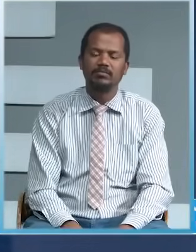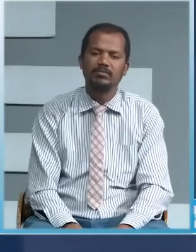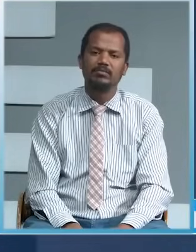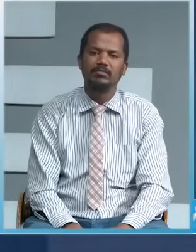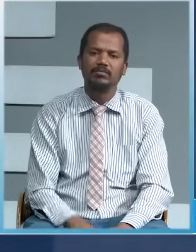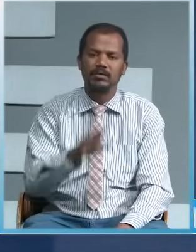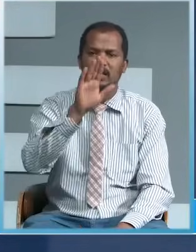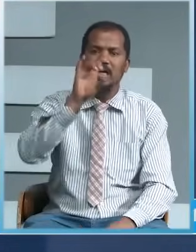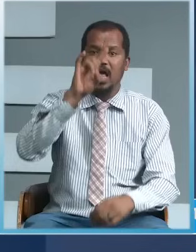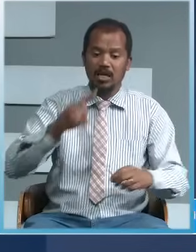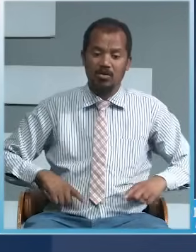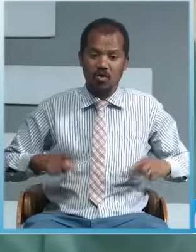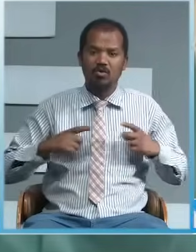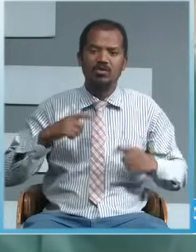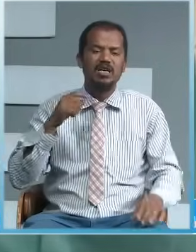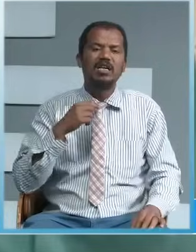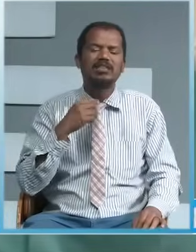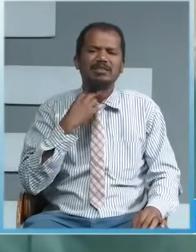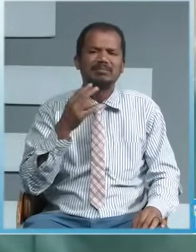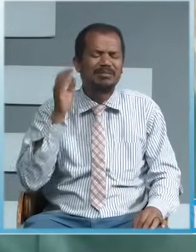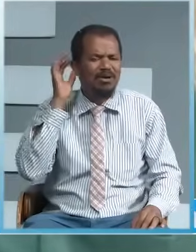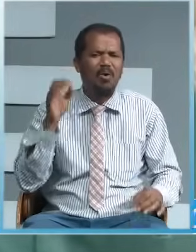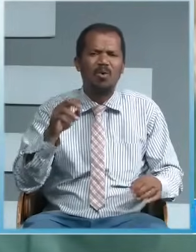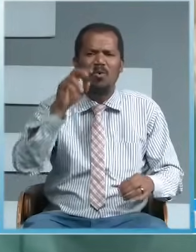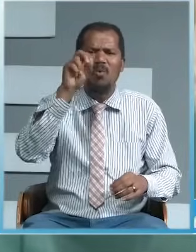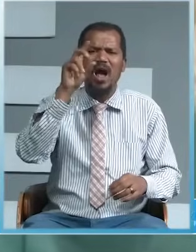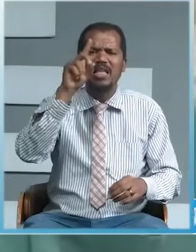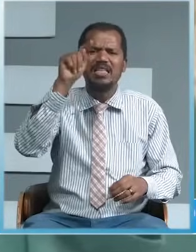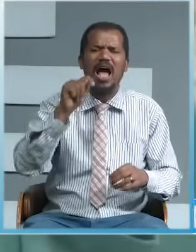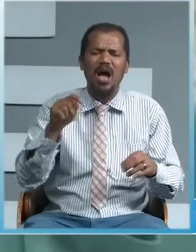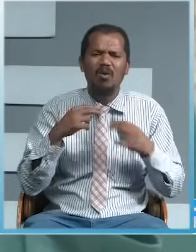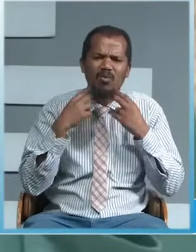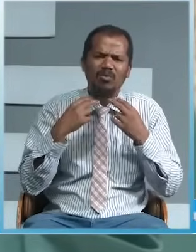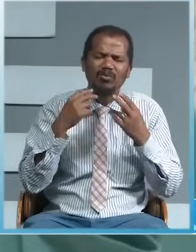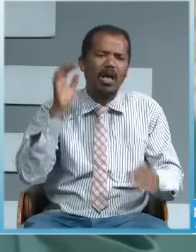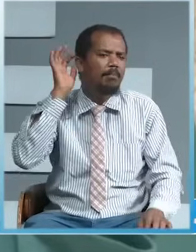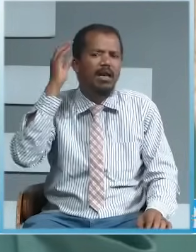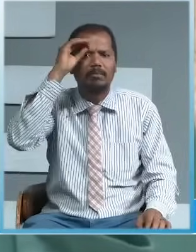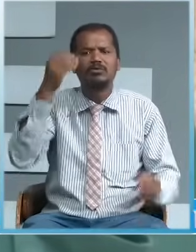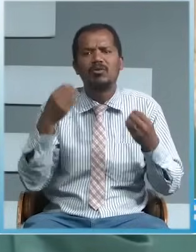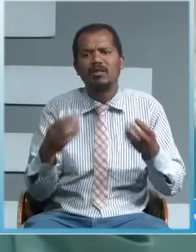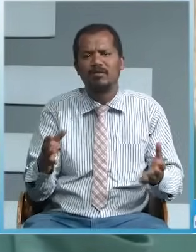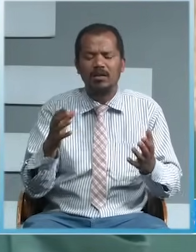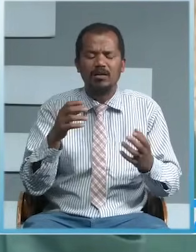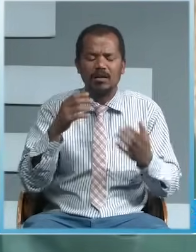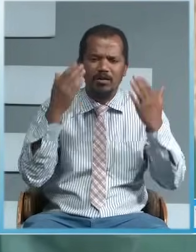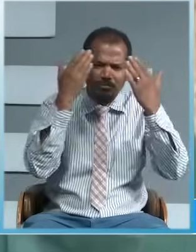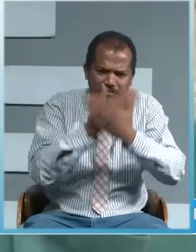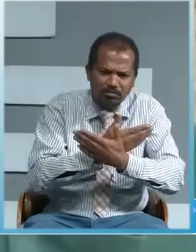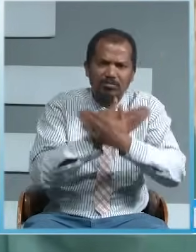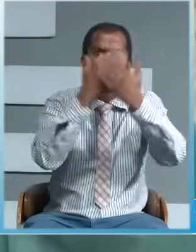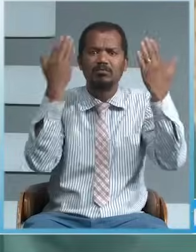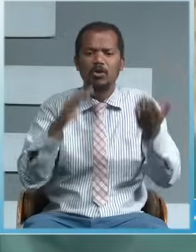and the grief of their elders. የጋዛ ኗሪዎች የሚያሰሟቸው የዋይታ ድምጾች አዳማጭ አጥቷል። ነክቶ በመሸ